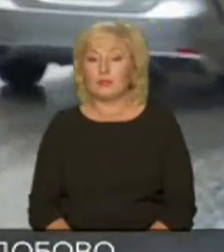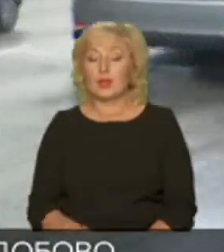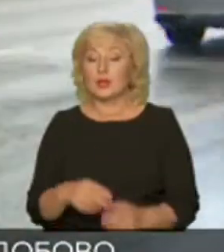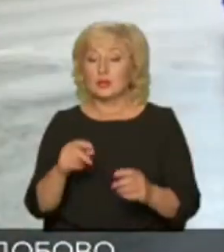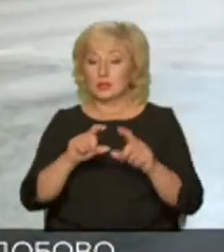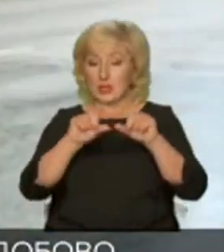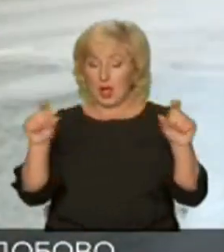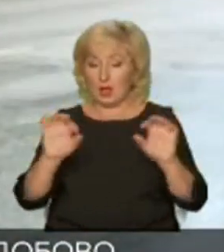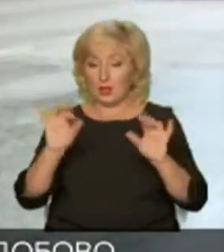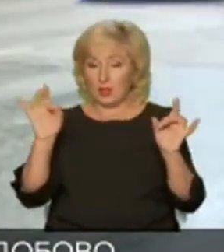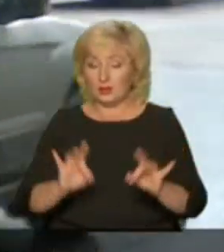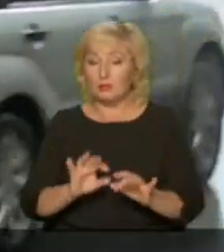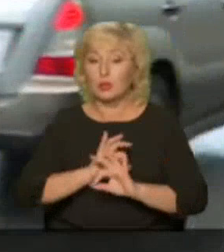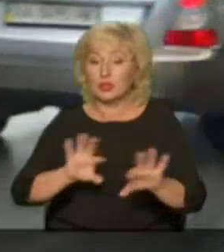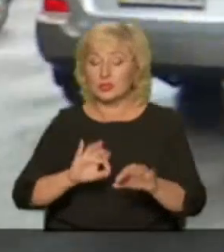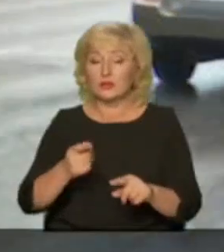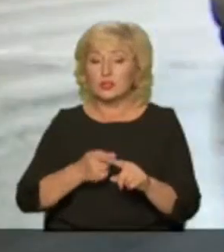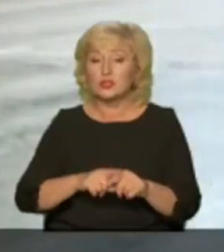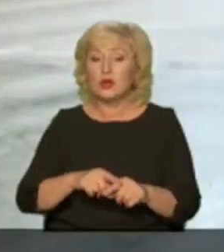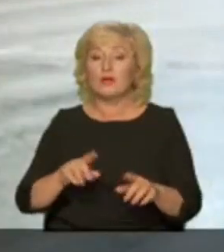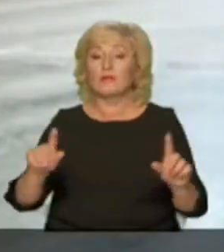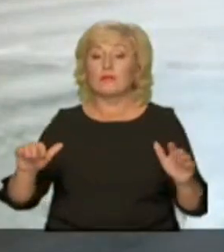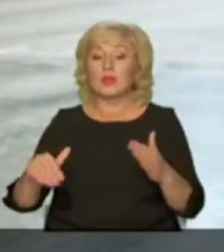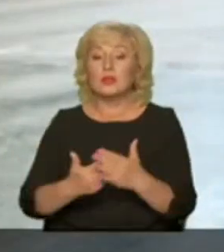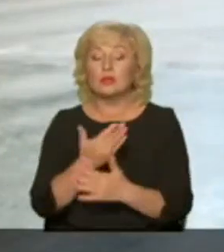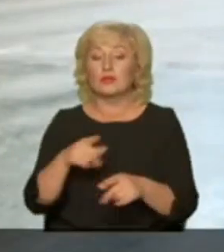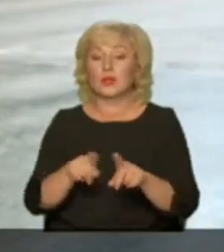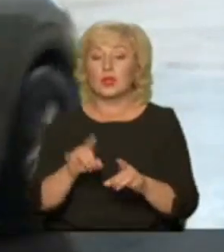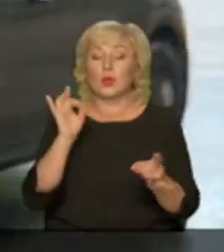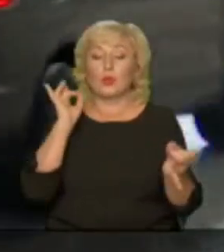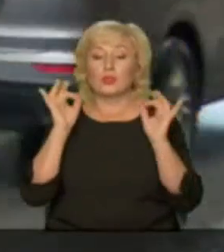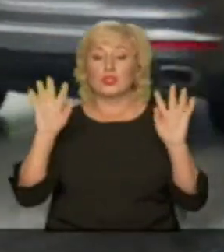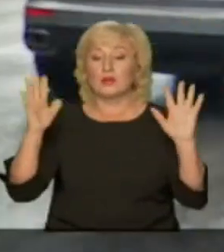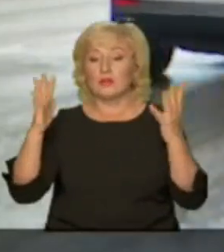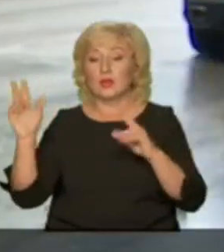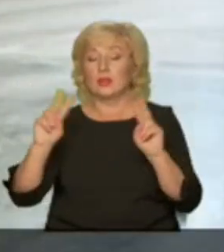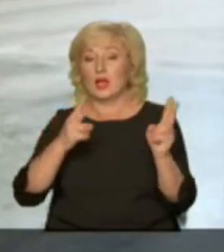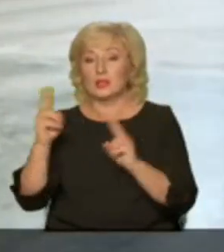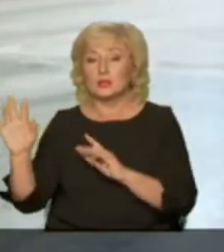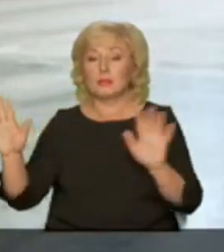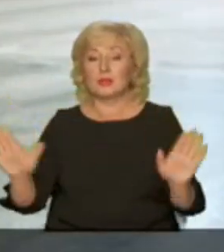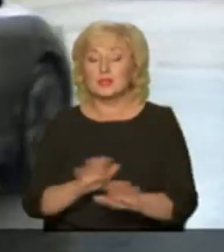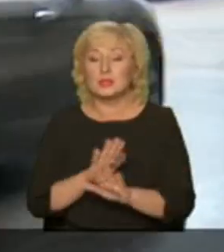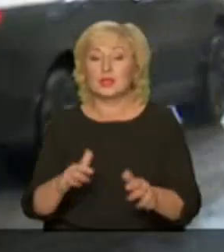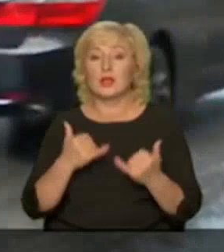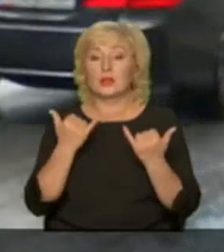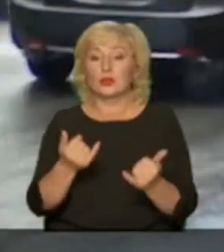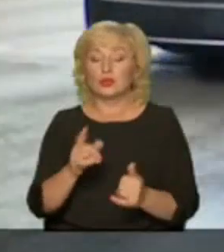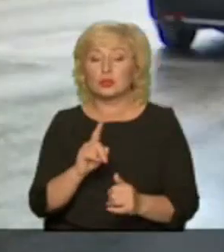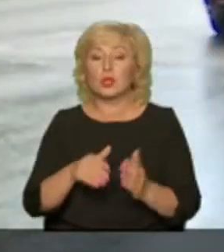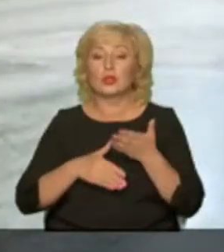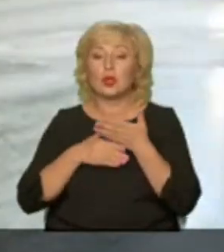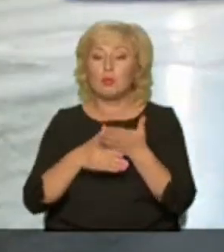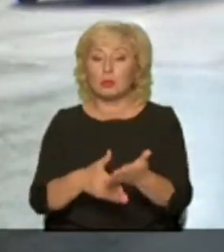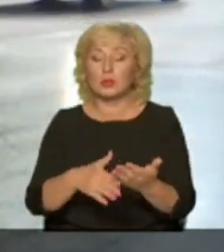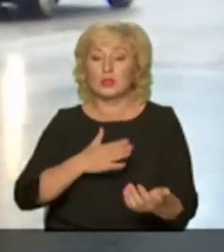Заклад пояснив цю позицію тим, що нібито відновив ось такі гучні вечірки, танці і пісні задля того, щоб допомогти